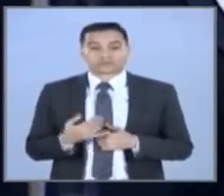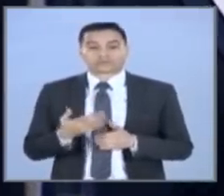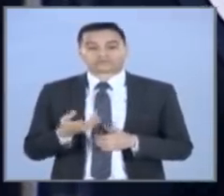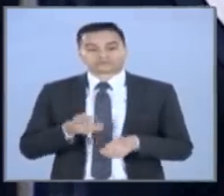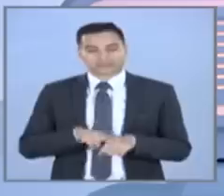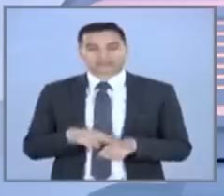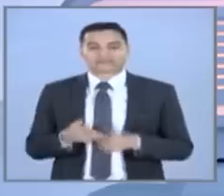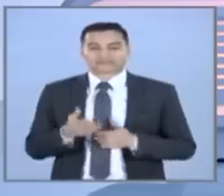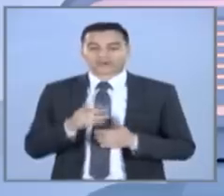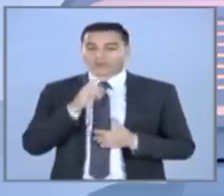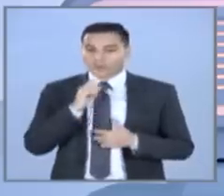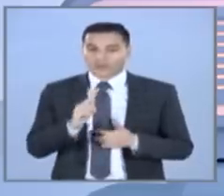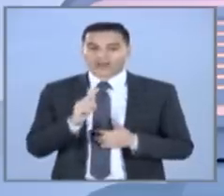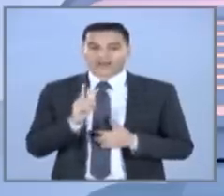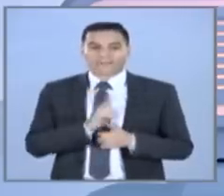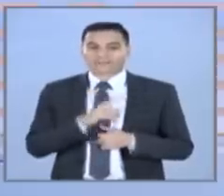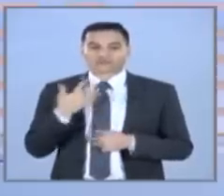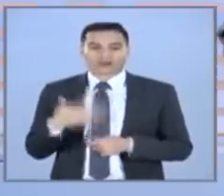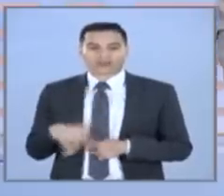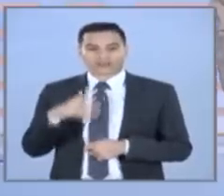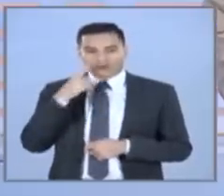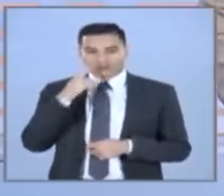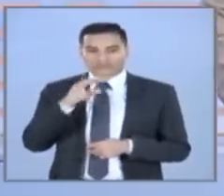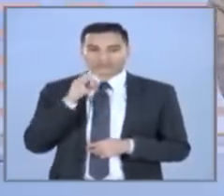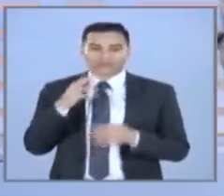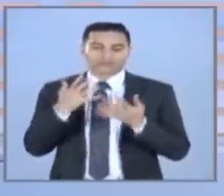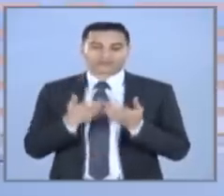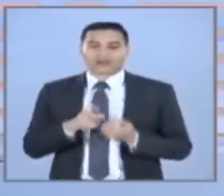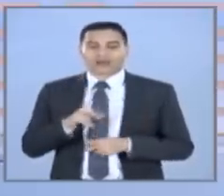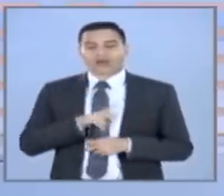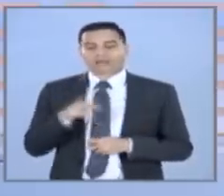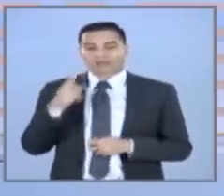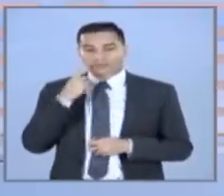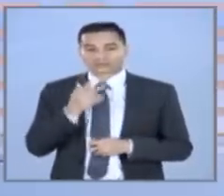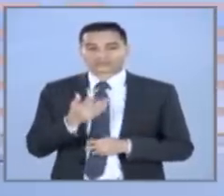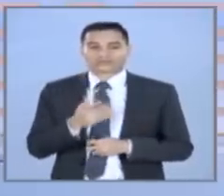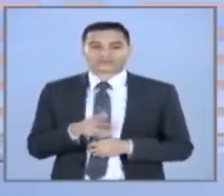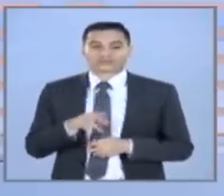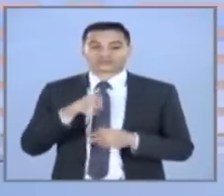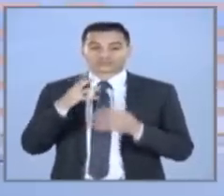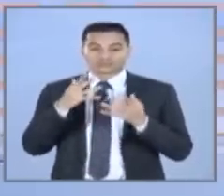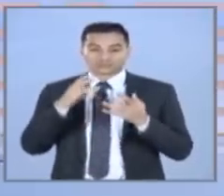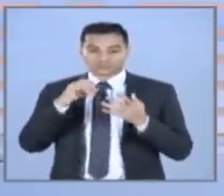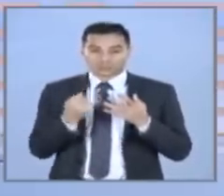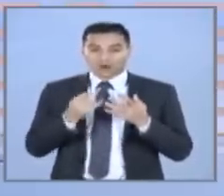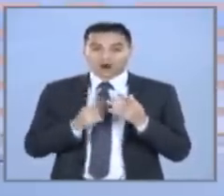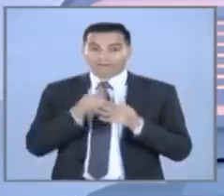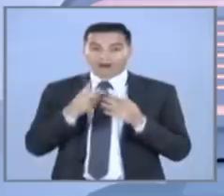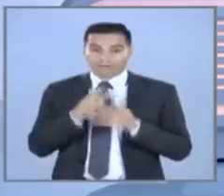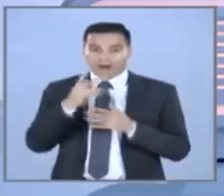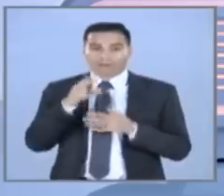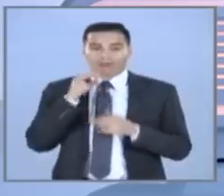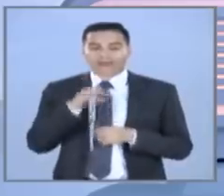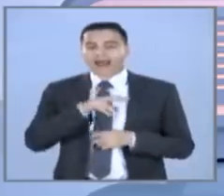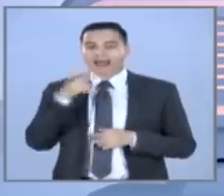جوكر تاني، ولكن مش هنقدر نختار قدرات ذهنية. لما بيجينا جوكر مرتين